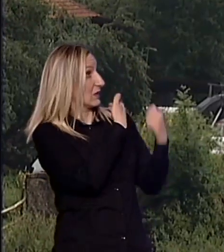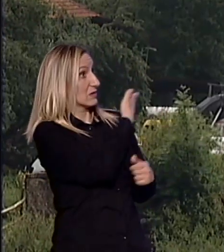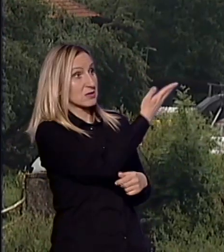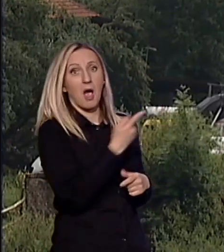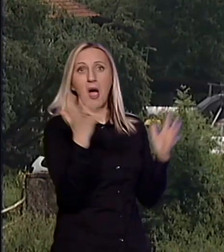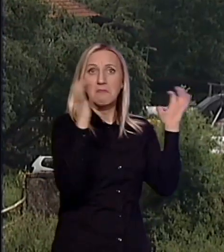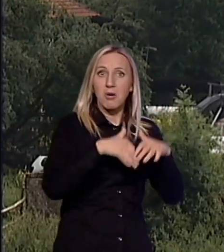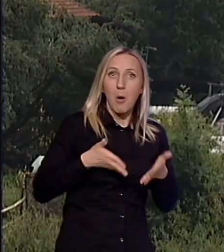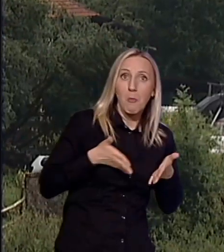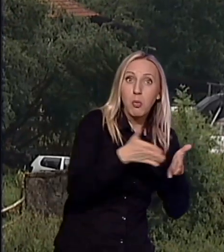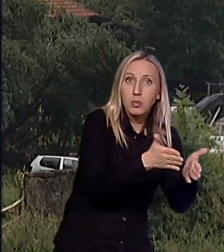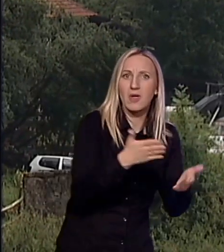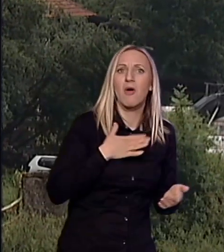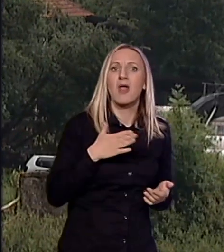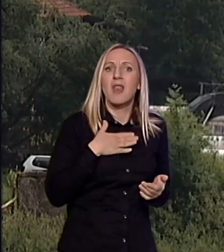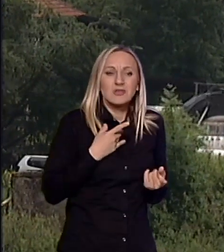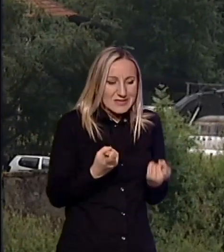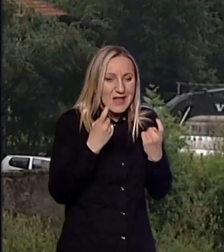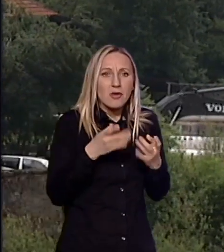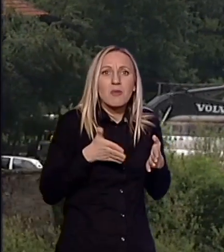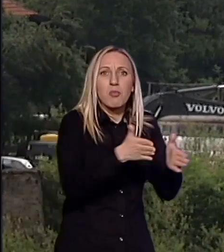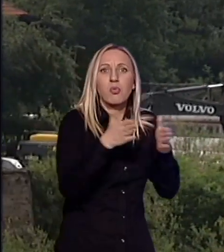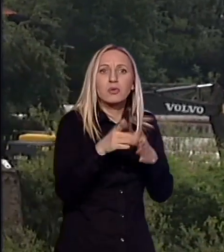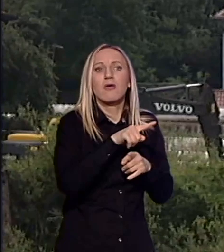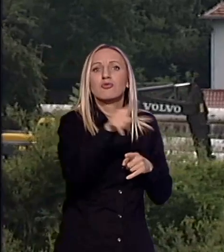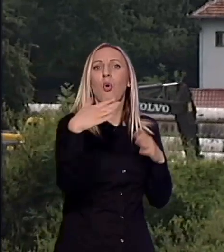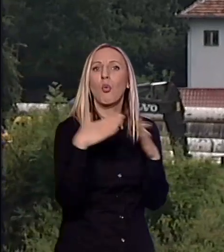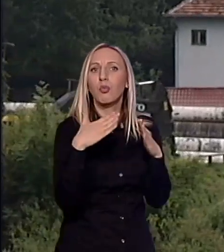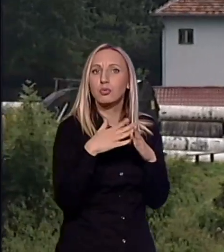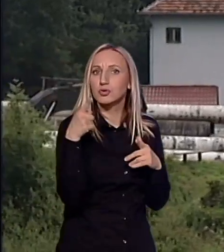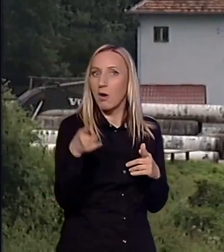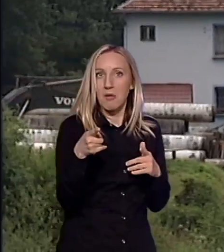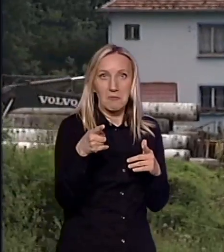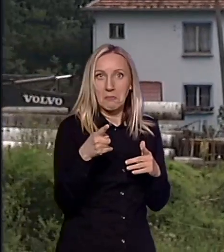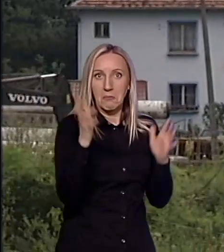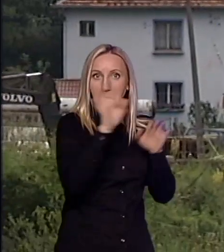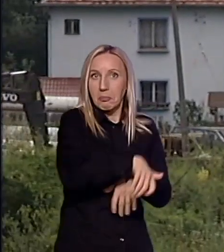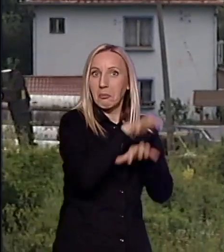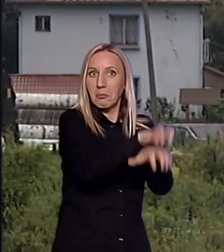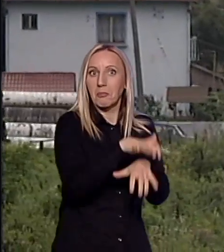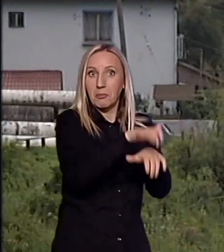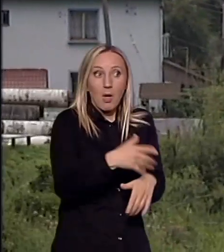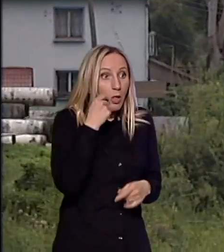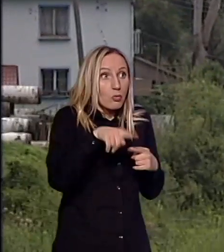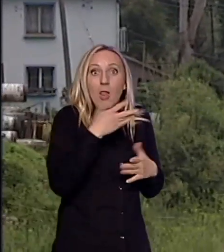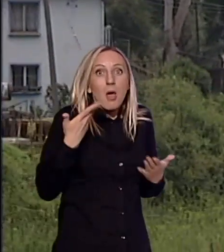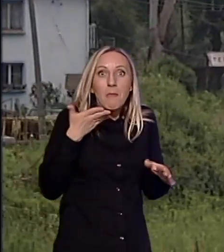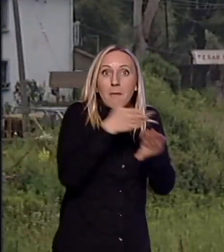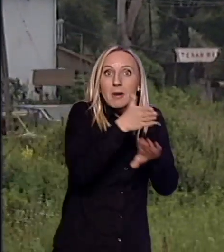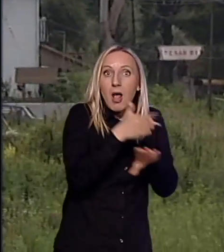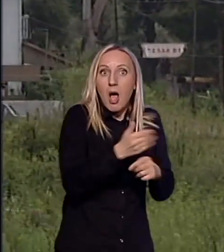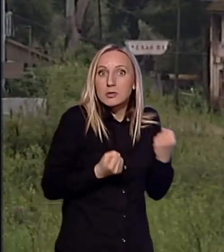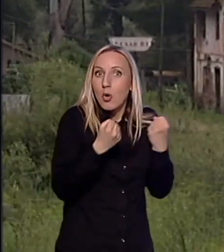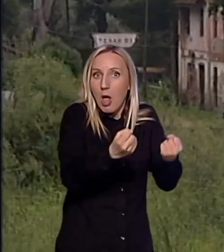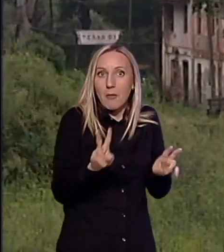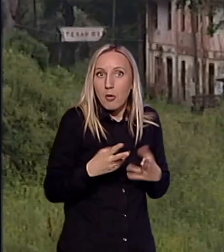nam puteve, ove mahalske koje idu za imanja. Ljudi jednostavno u tom delu više nemaju prilaza. A šta rade, kako